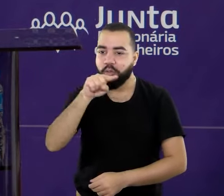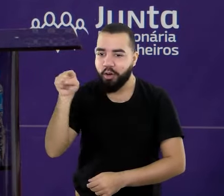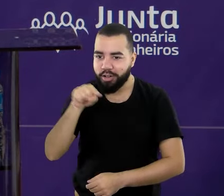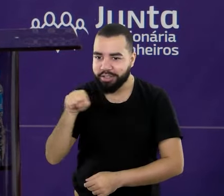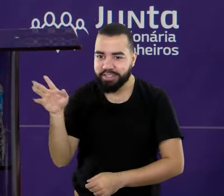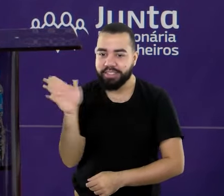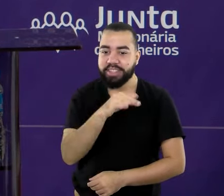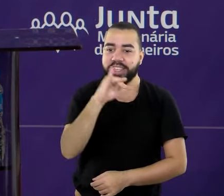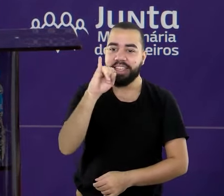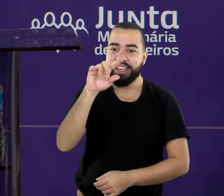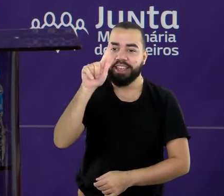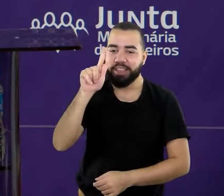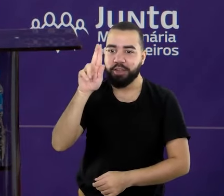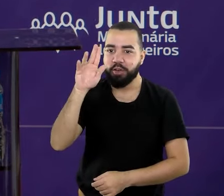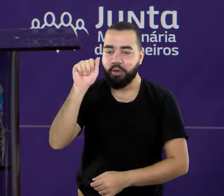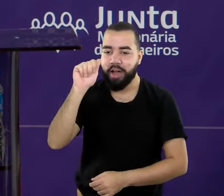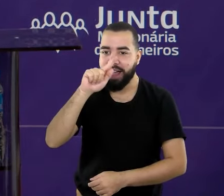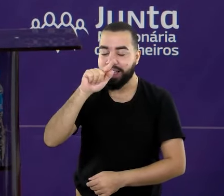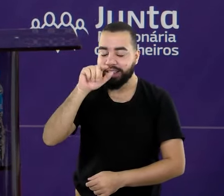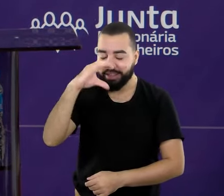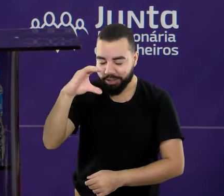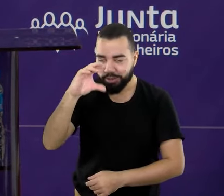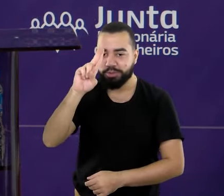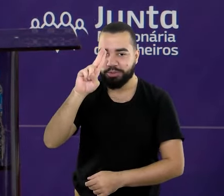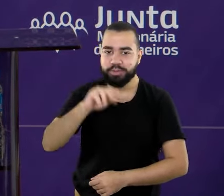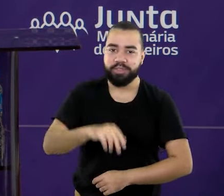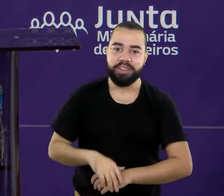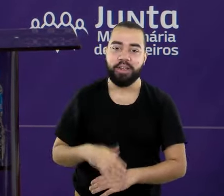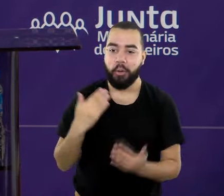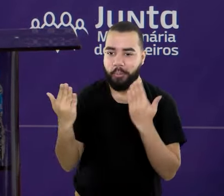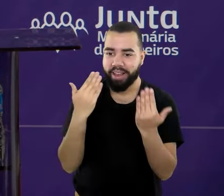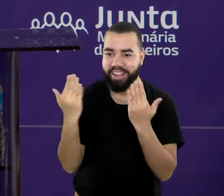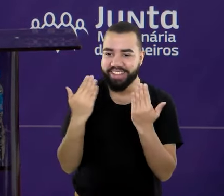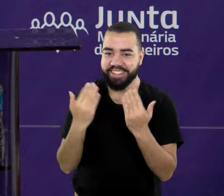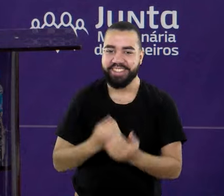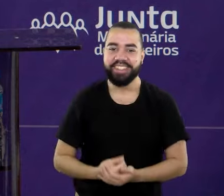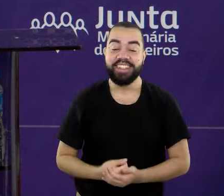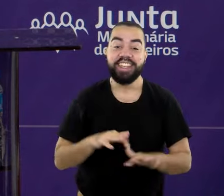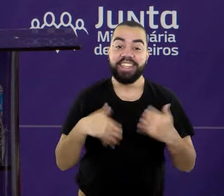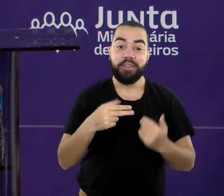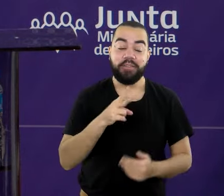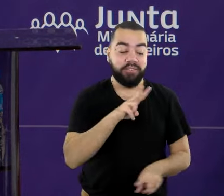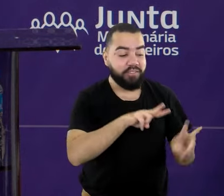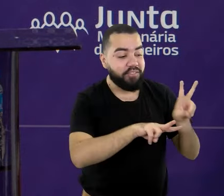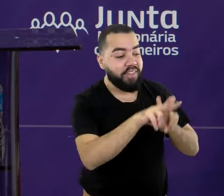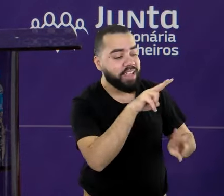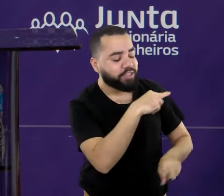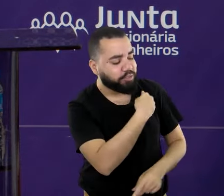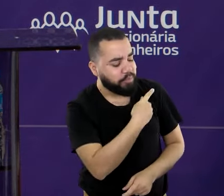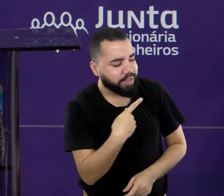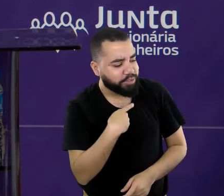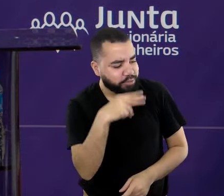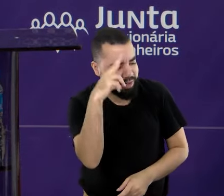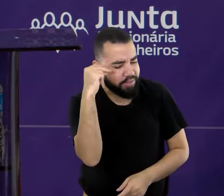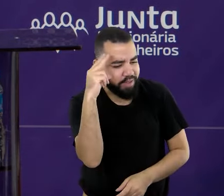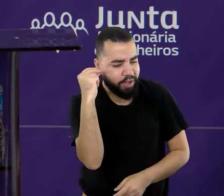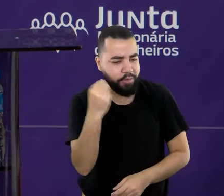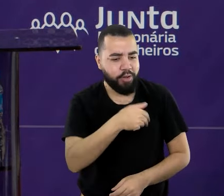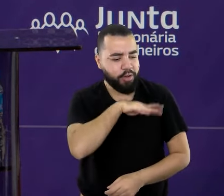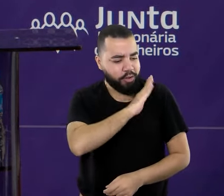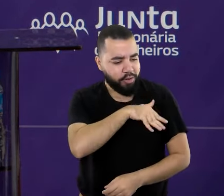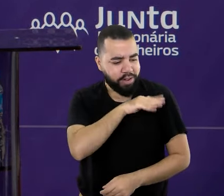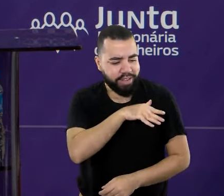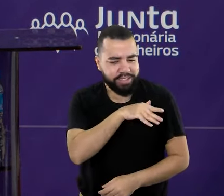목사님을 만나면 가슴이 뜨거워집니다. E quando eu vejo o pastor, meu coração se aquece. 저도 뜨거운